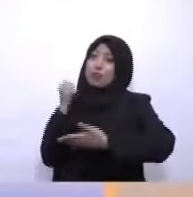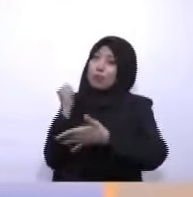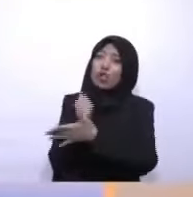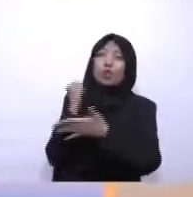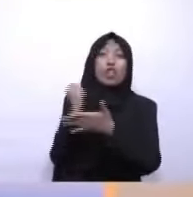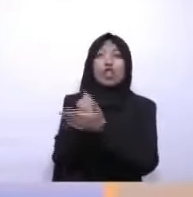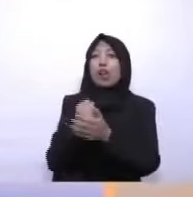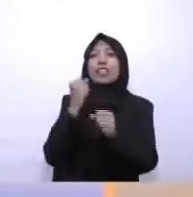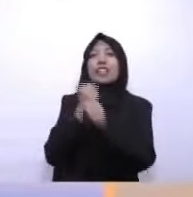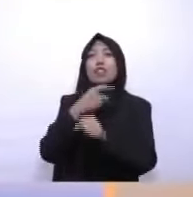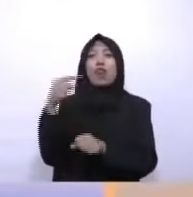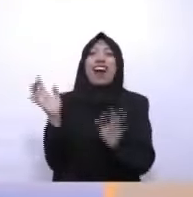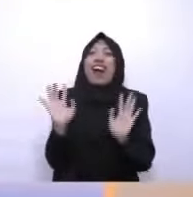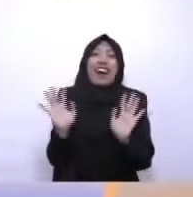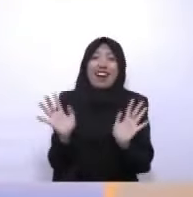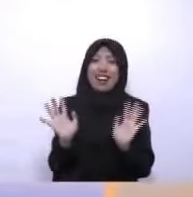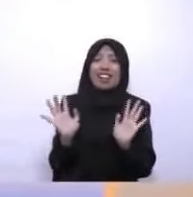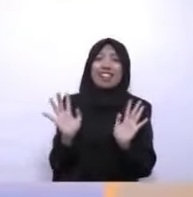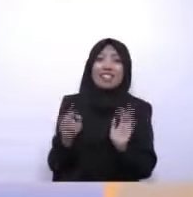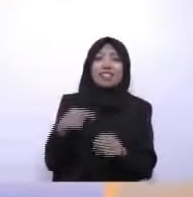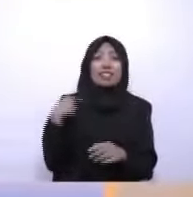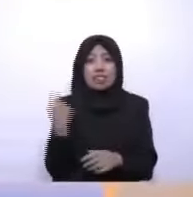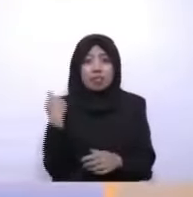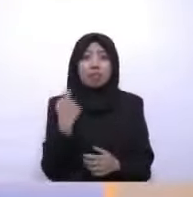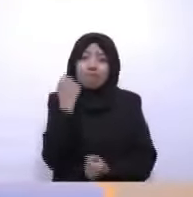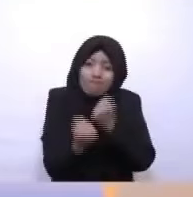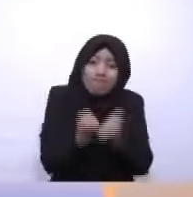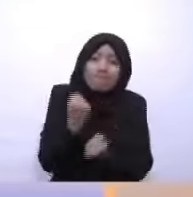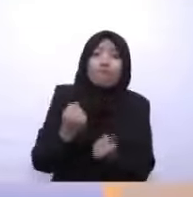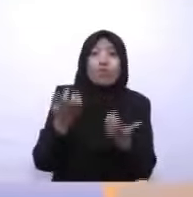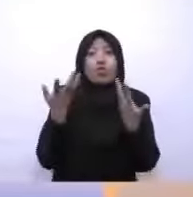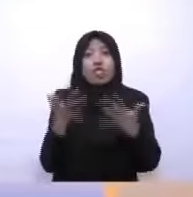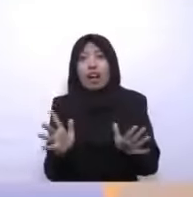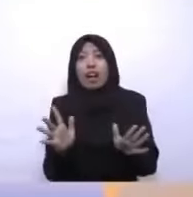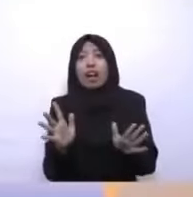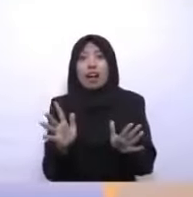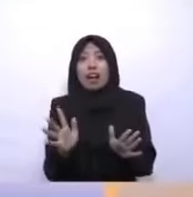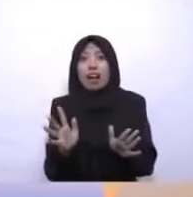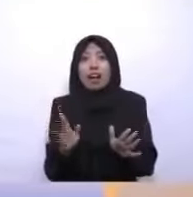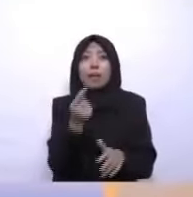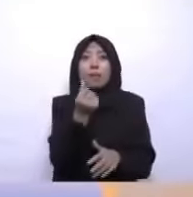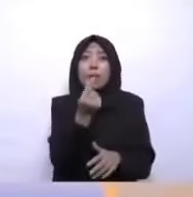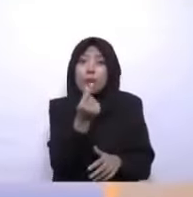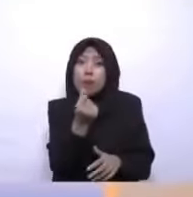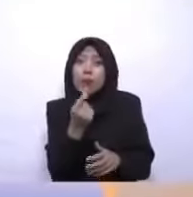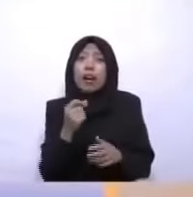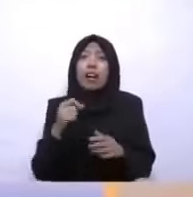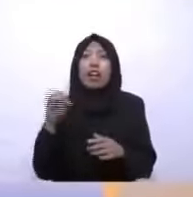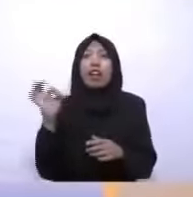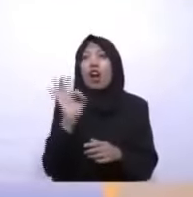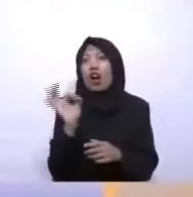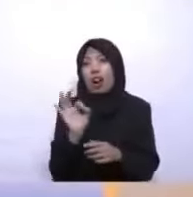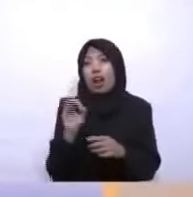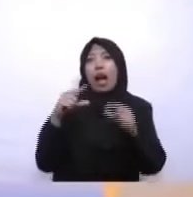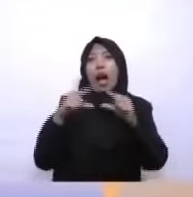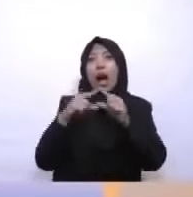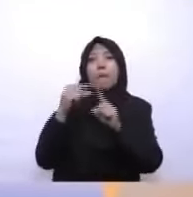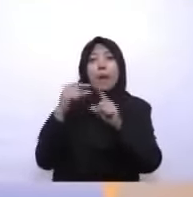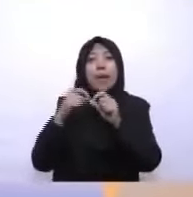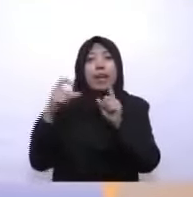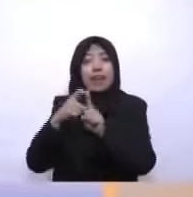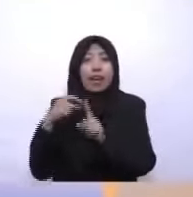dari stunting. Ini sudah kami lakukan dan nol biaya APBD. Kita